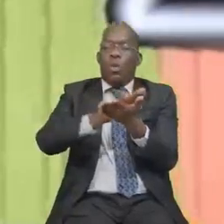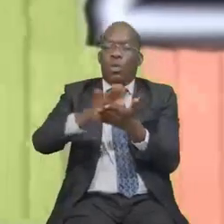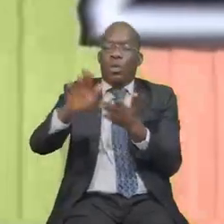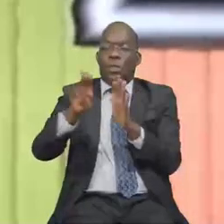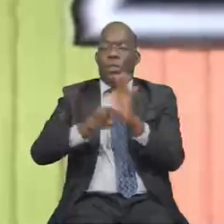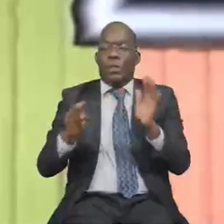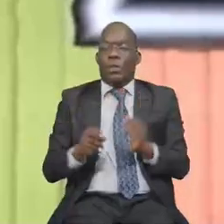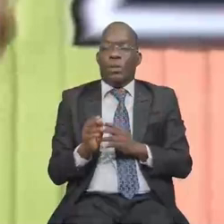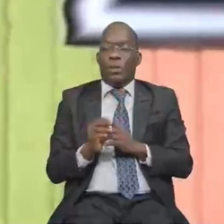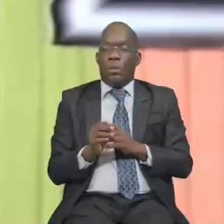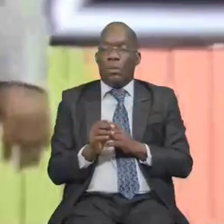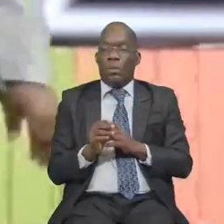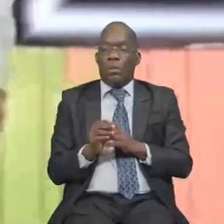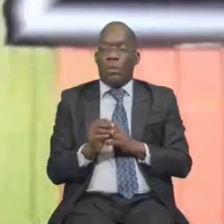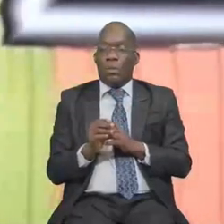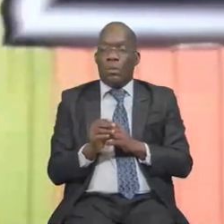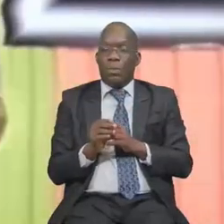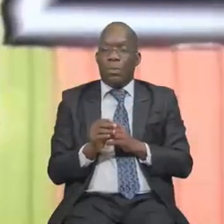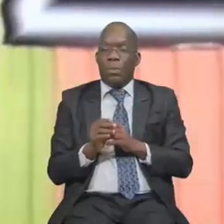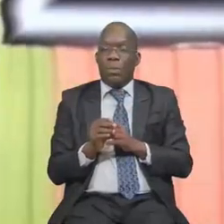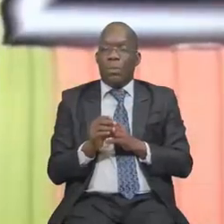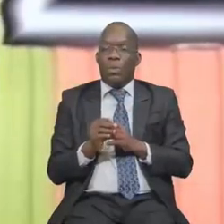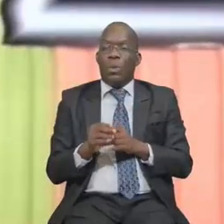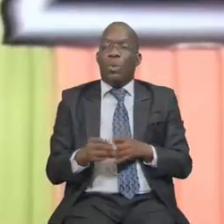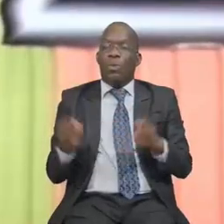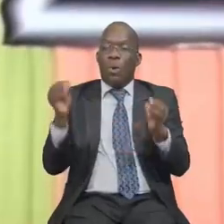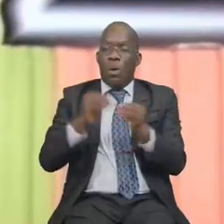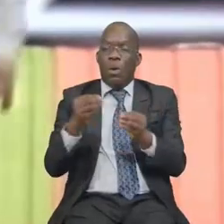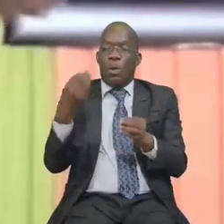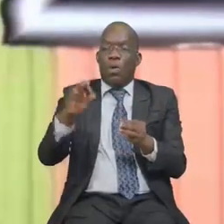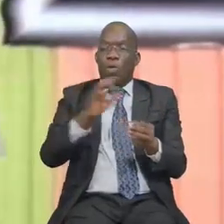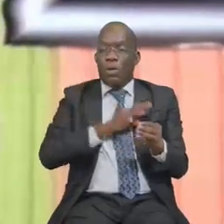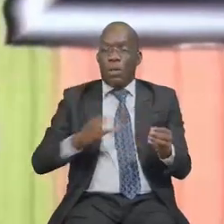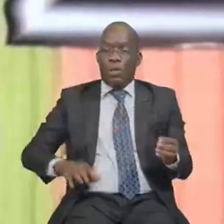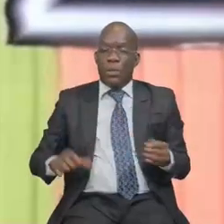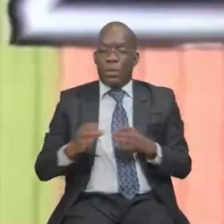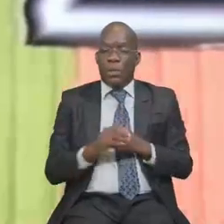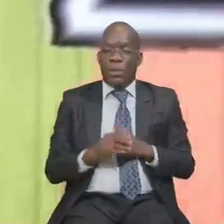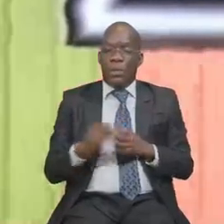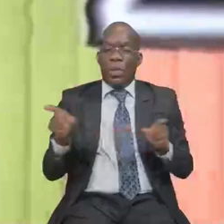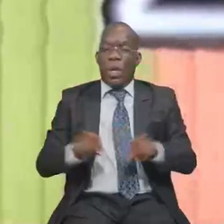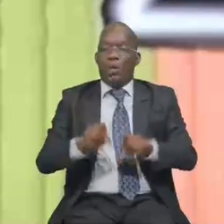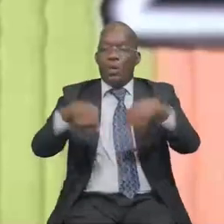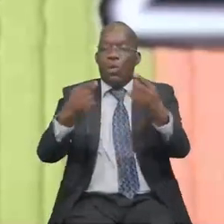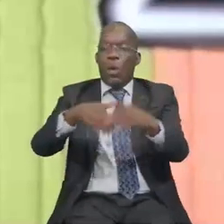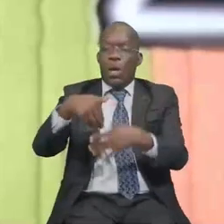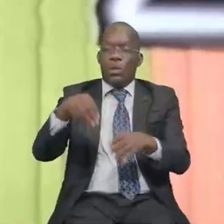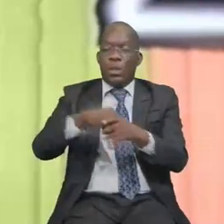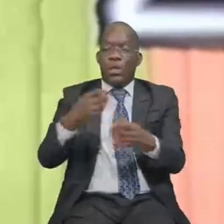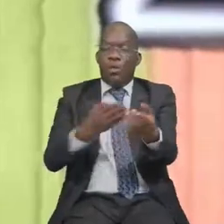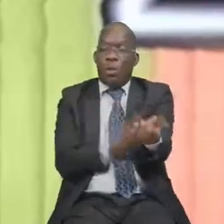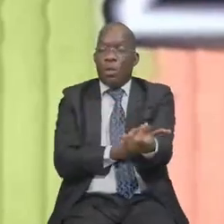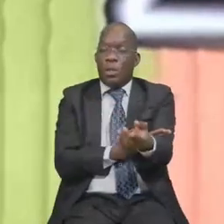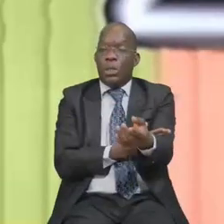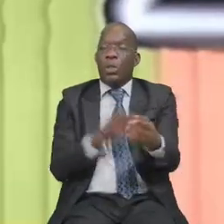Et tu sors le matin pour le cri matinal. Et comme tu fais le cri matinal,